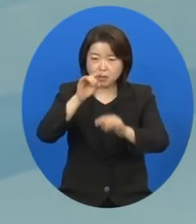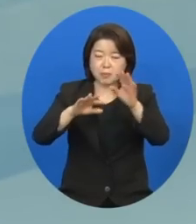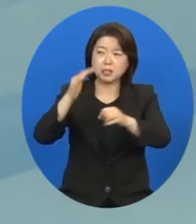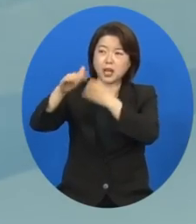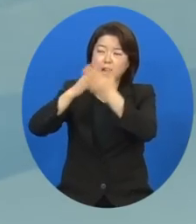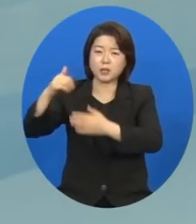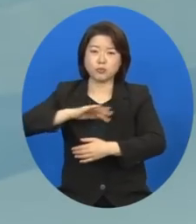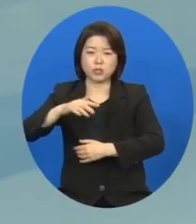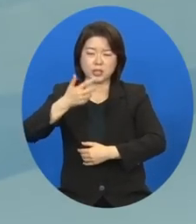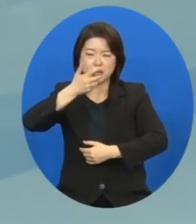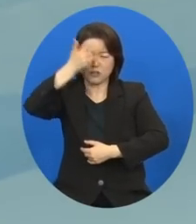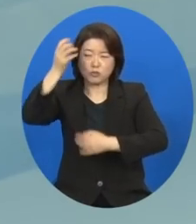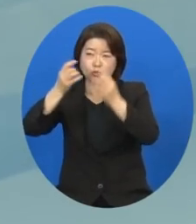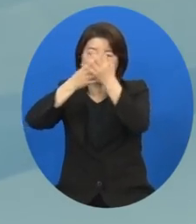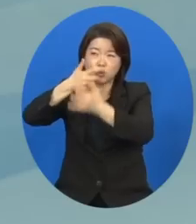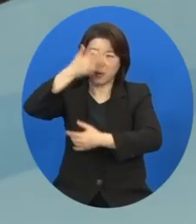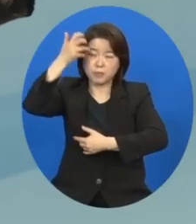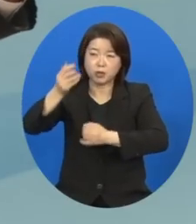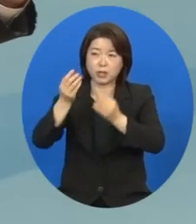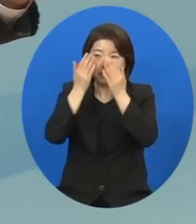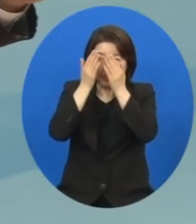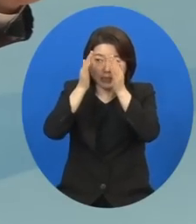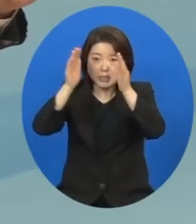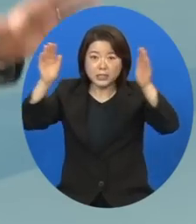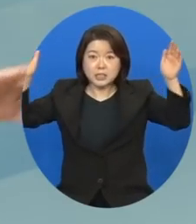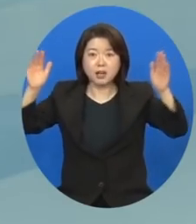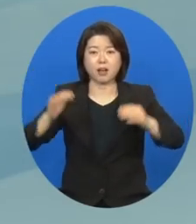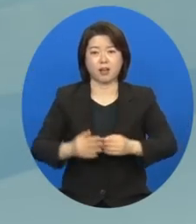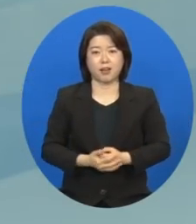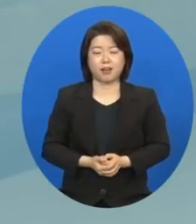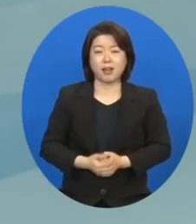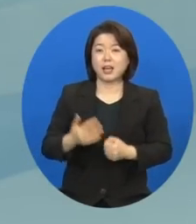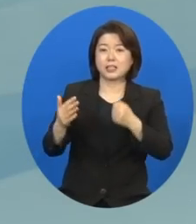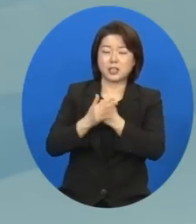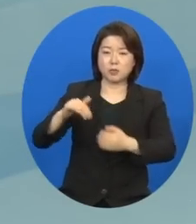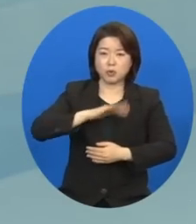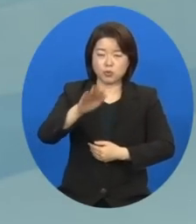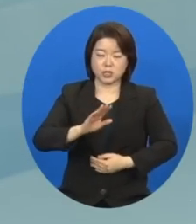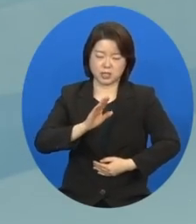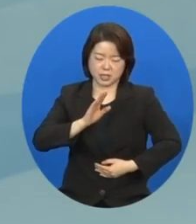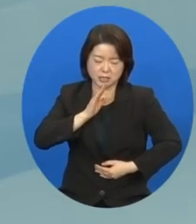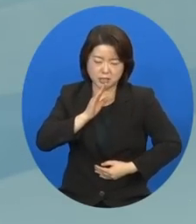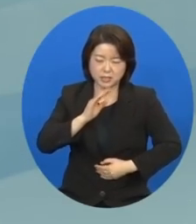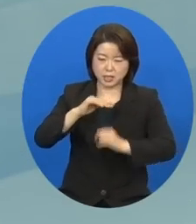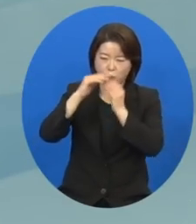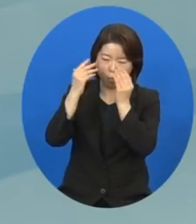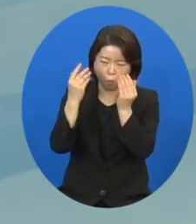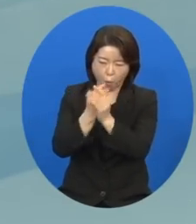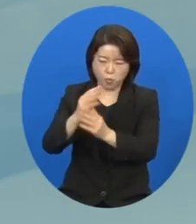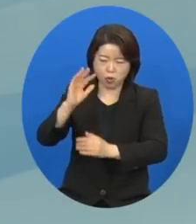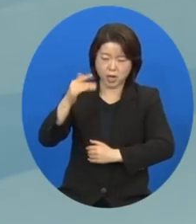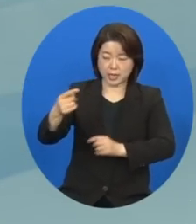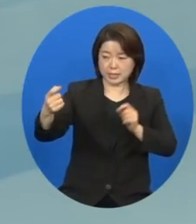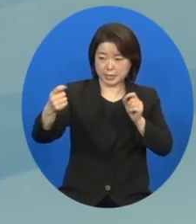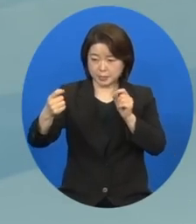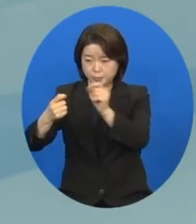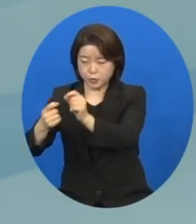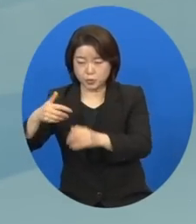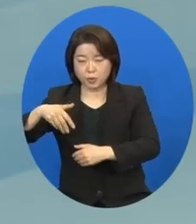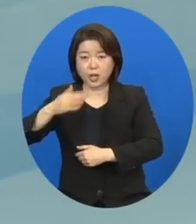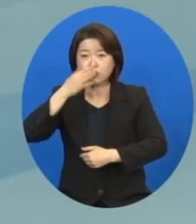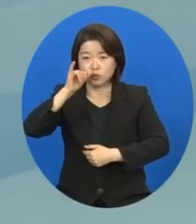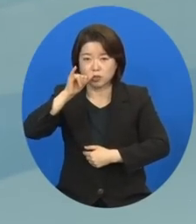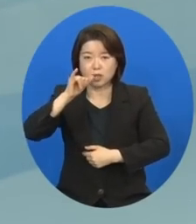우리에게 꿈과 환상을 통해서 우리의 시야를 넓혀주신다는 거예요. 그래서 우리가 진정 온전한 것에 접근해 갈 수